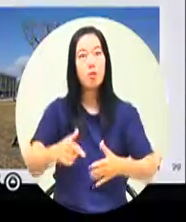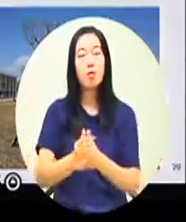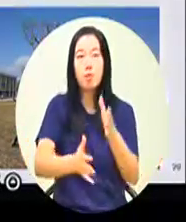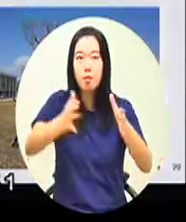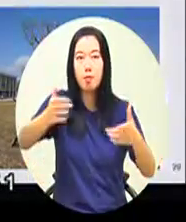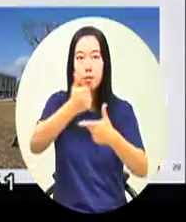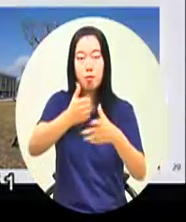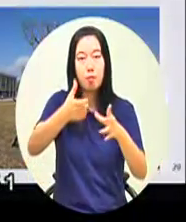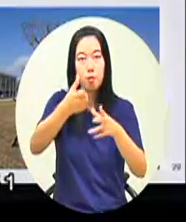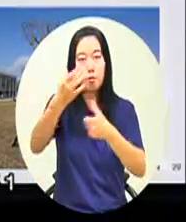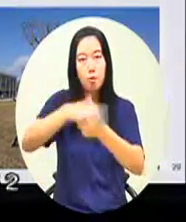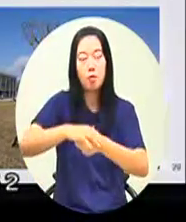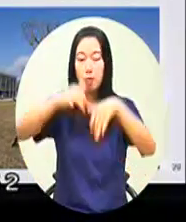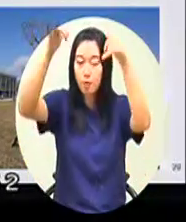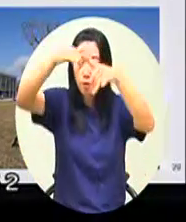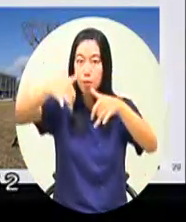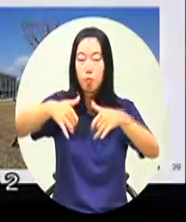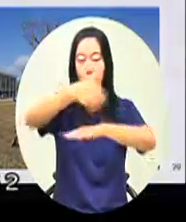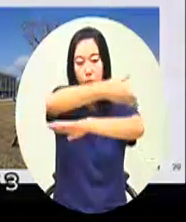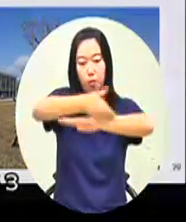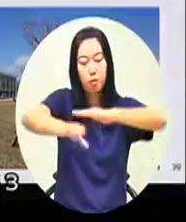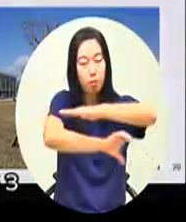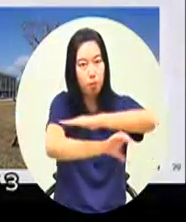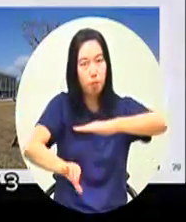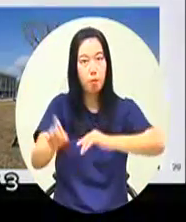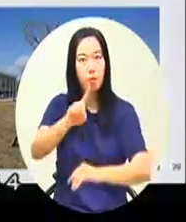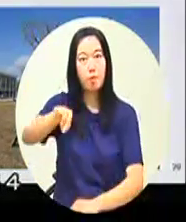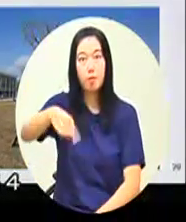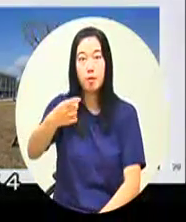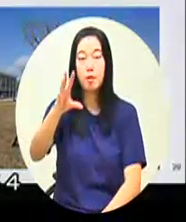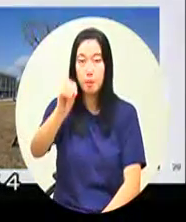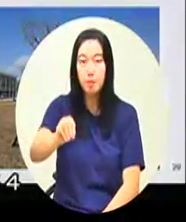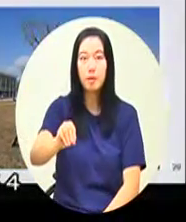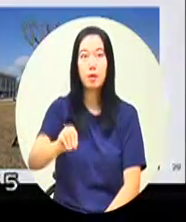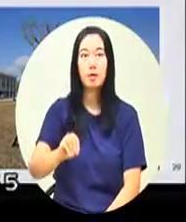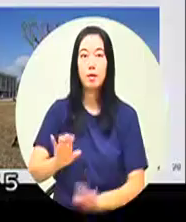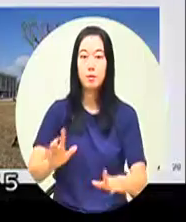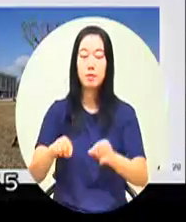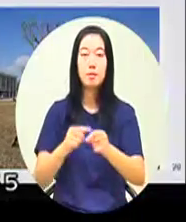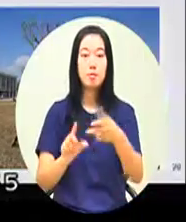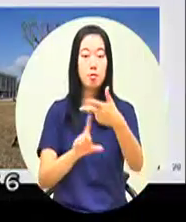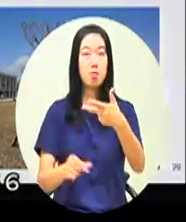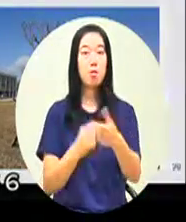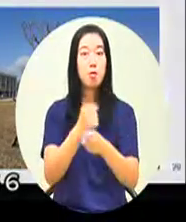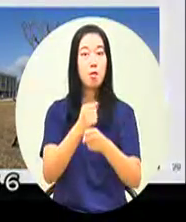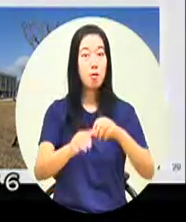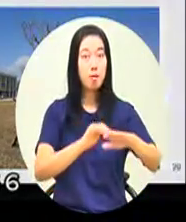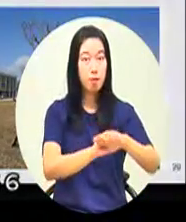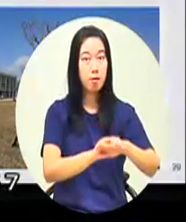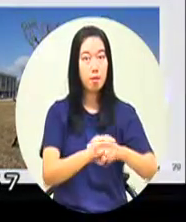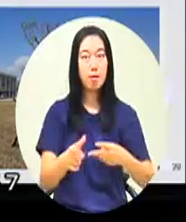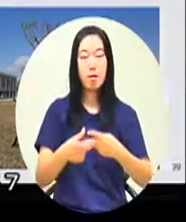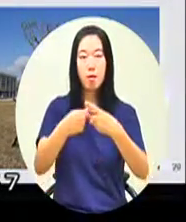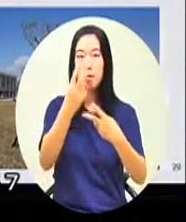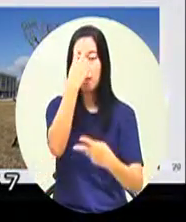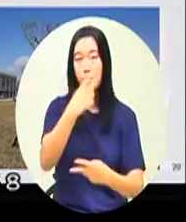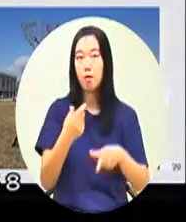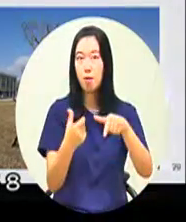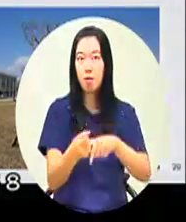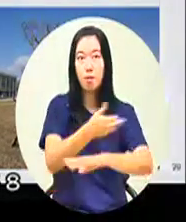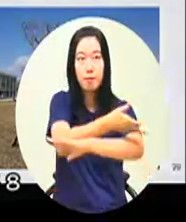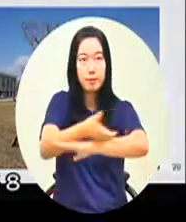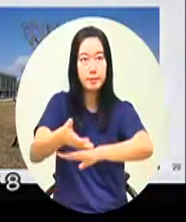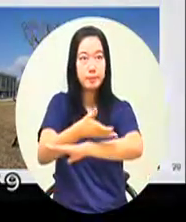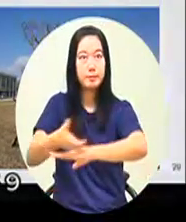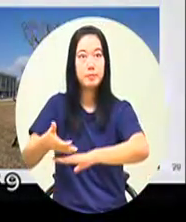们的雨水下水道建设经费1,100万，那在今年的7月完成。 那另外曹光俊六期的这个水岸环境计划